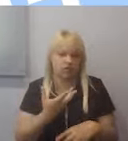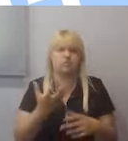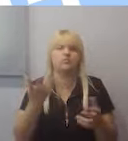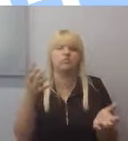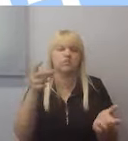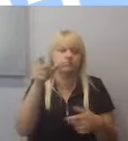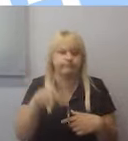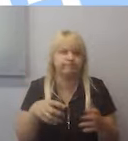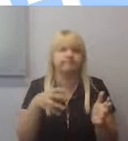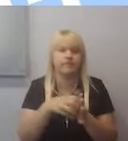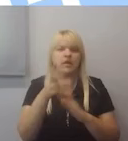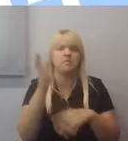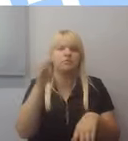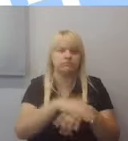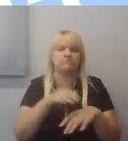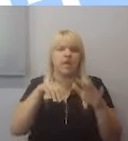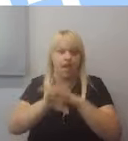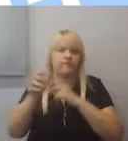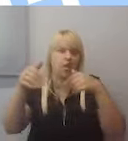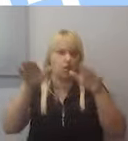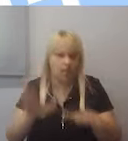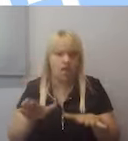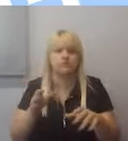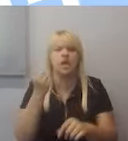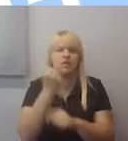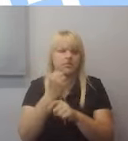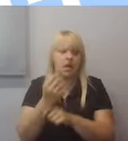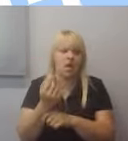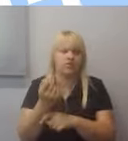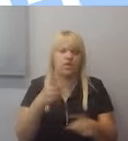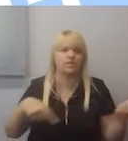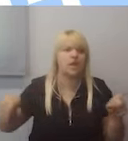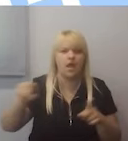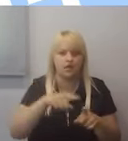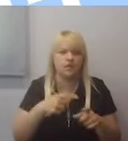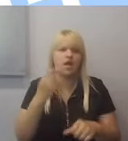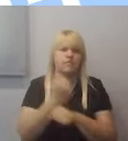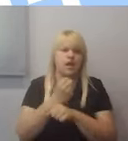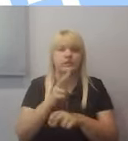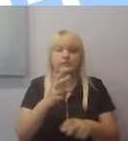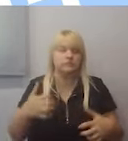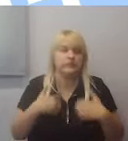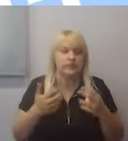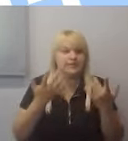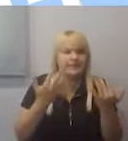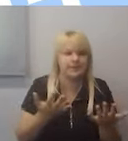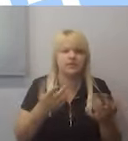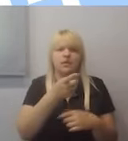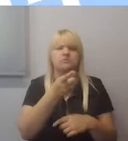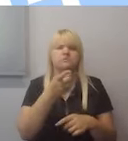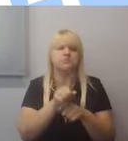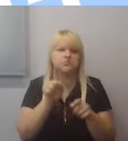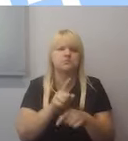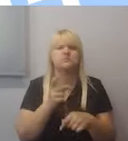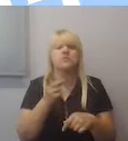apdraudējuma raksturu apdraudēto teritoriju evakuājamo evakuācijai izmantojamiem šiem te